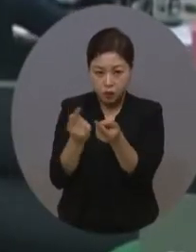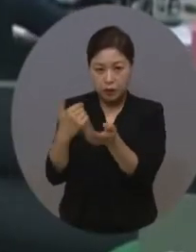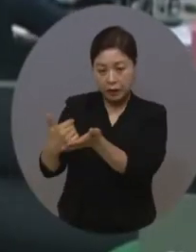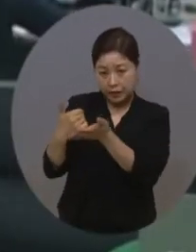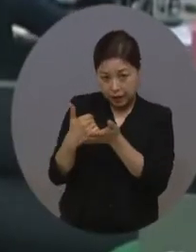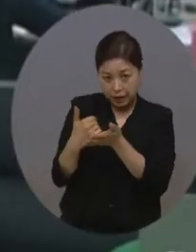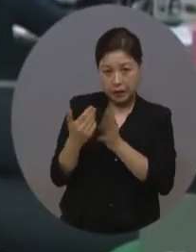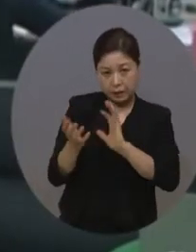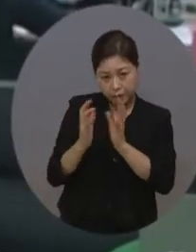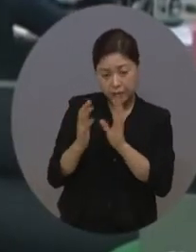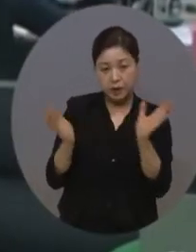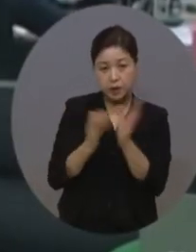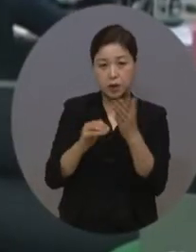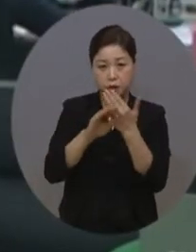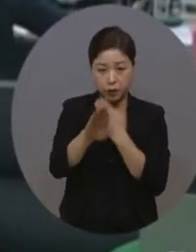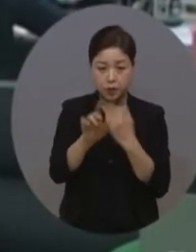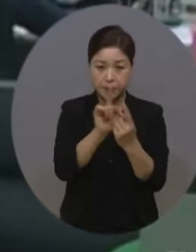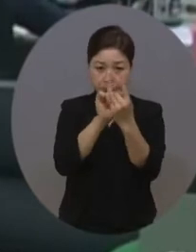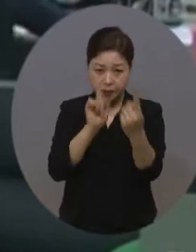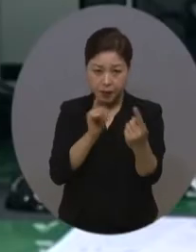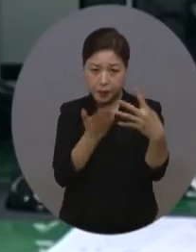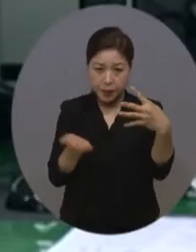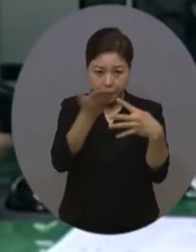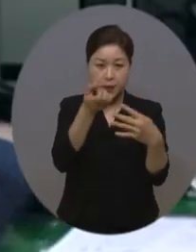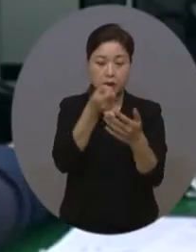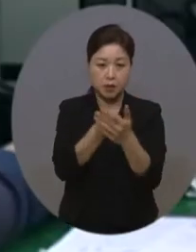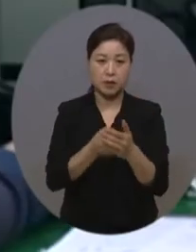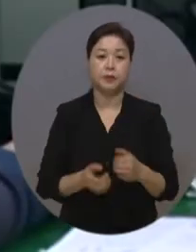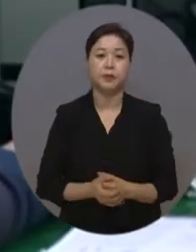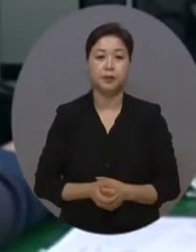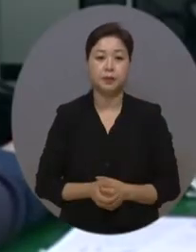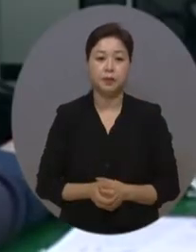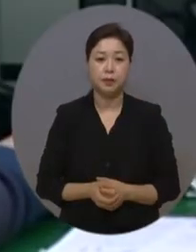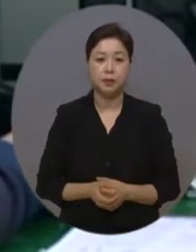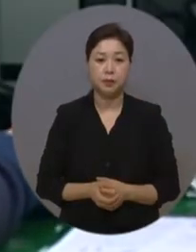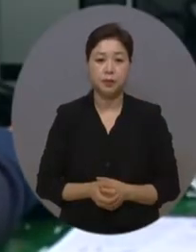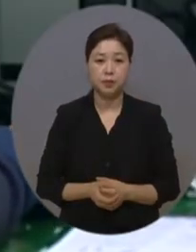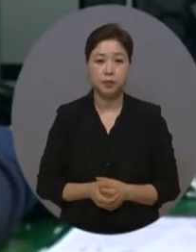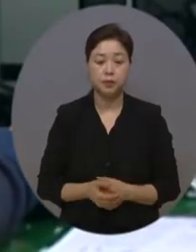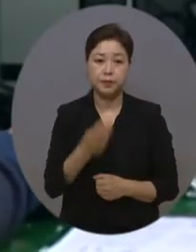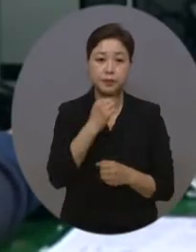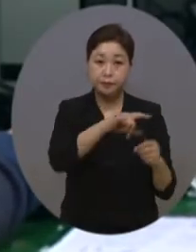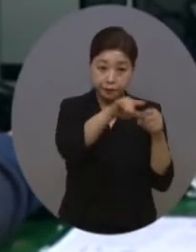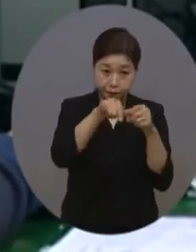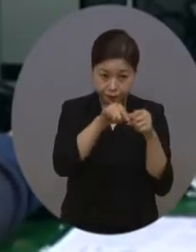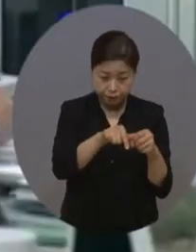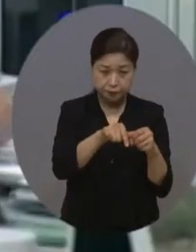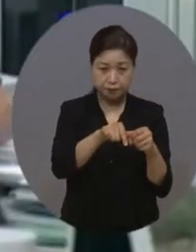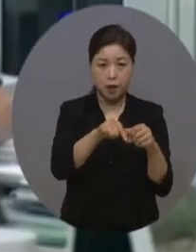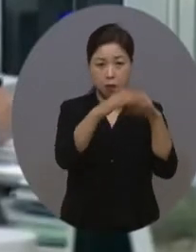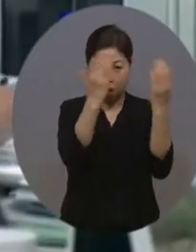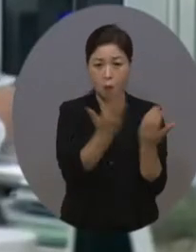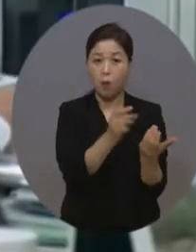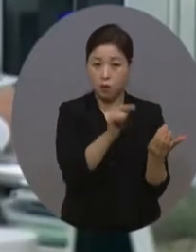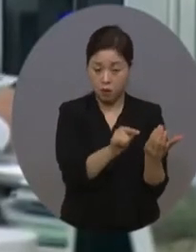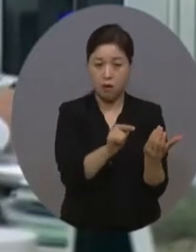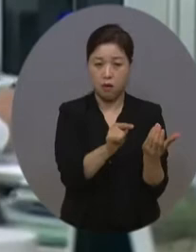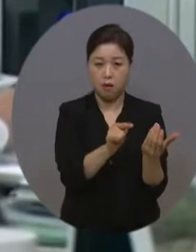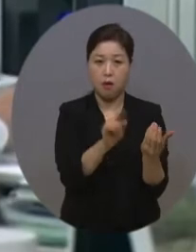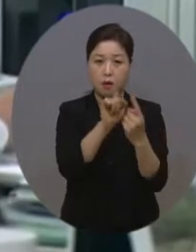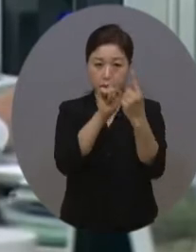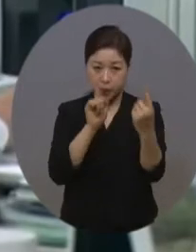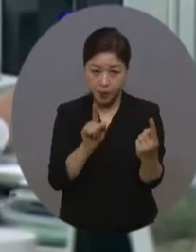끝에 거리 두기 격상을 결정했다고 밝혔습니다. 적용 범위는 수도권 전체로 새로운 거리 두기